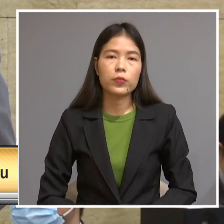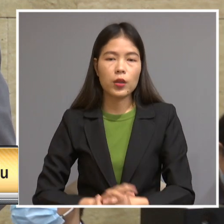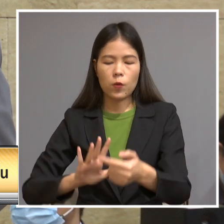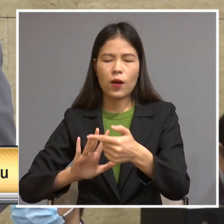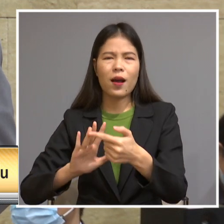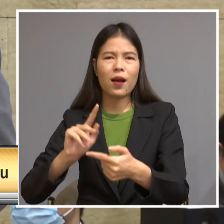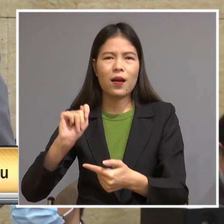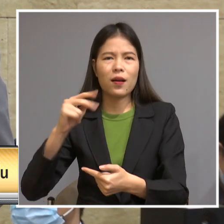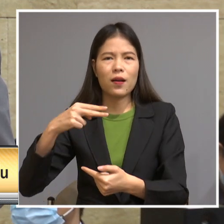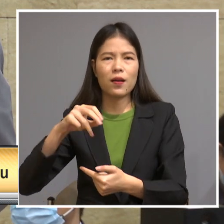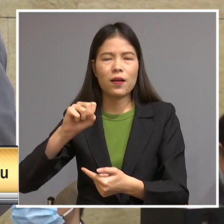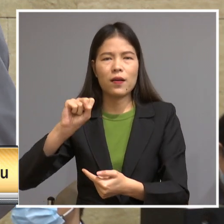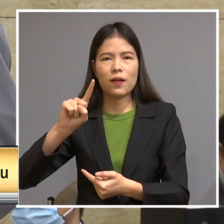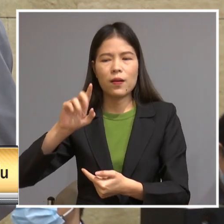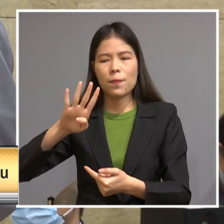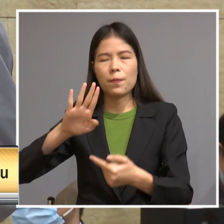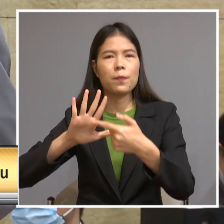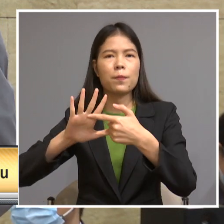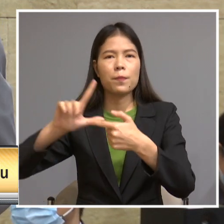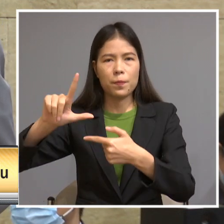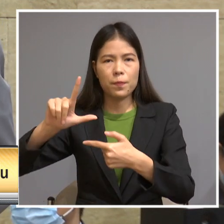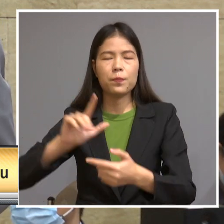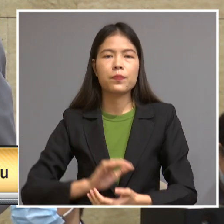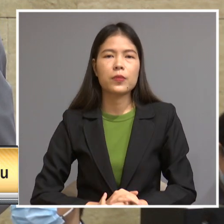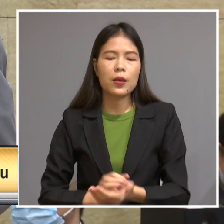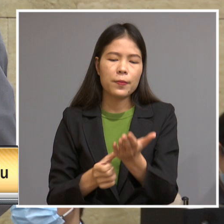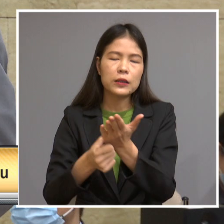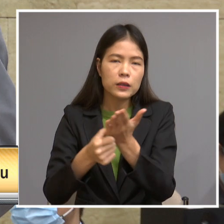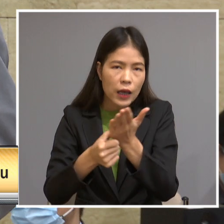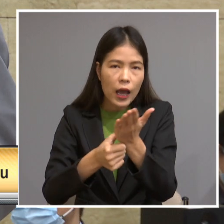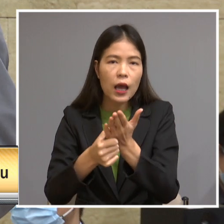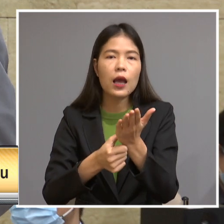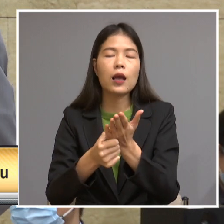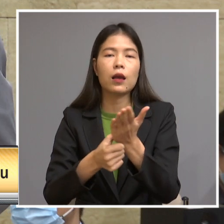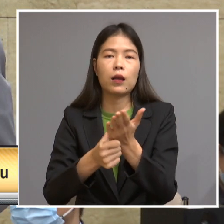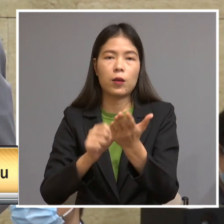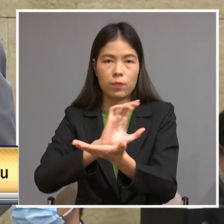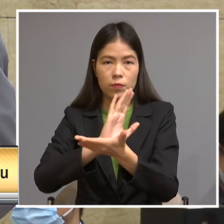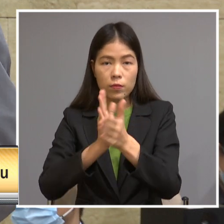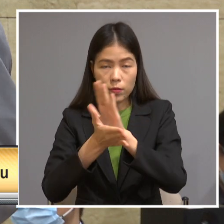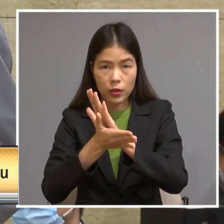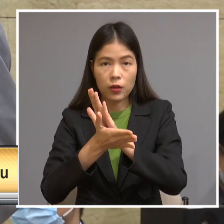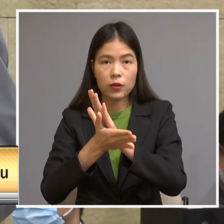แก้ปัญหาเฉพาะหน้าในเบื้องต้นก่อนที่จะได้รับการ อนุมาติจากกระสรวง ม.